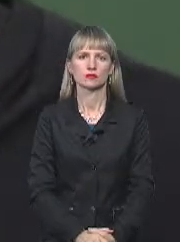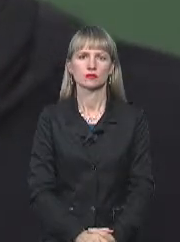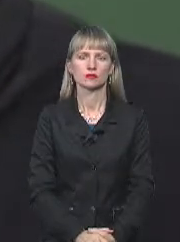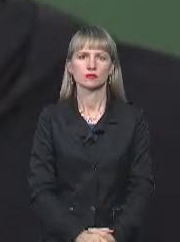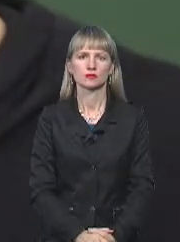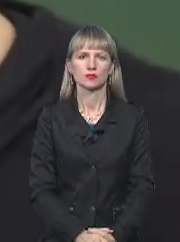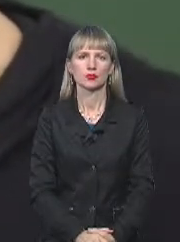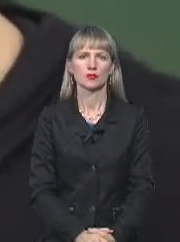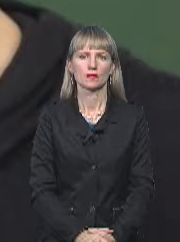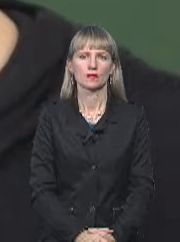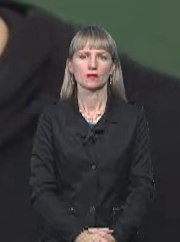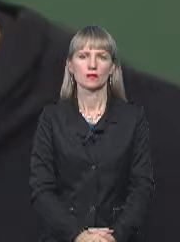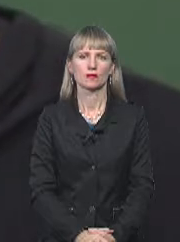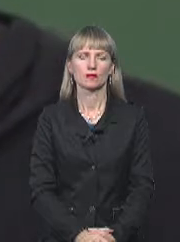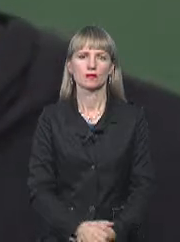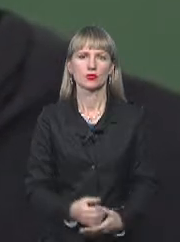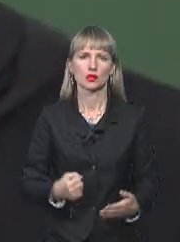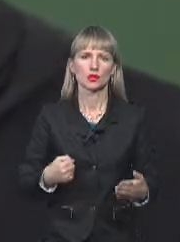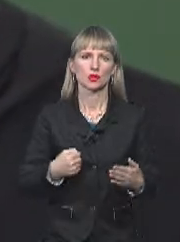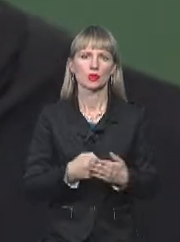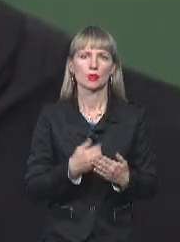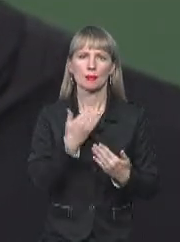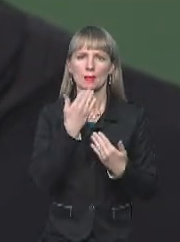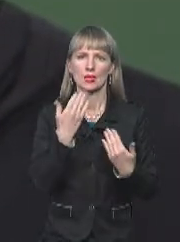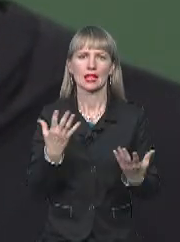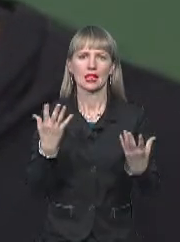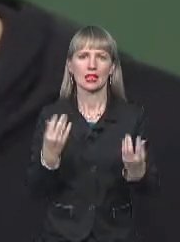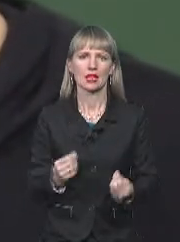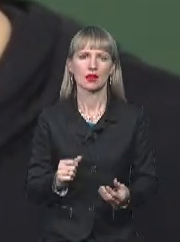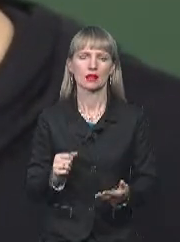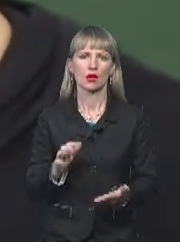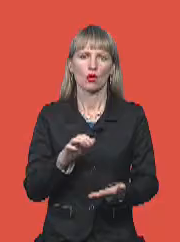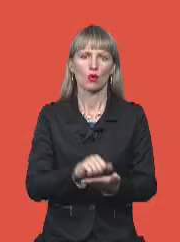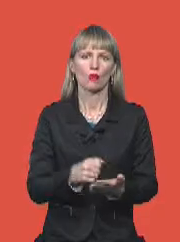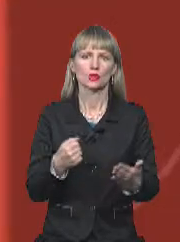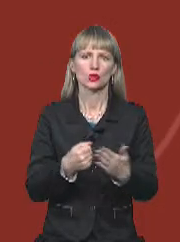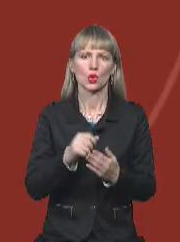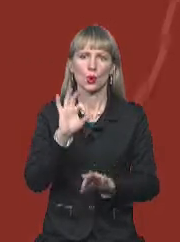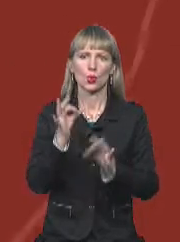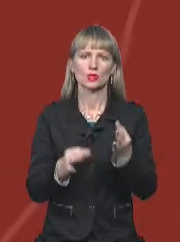42-го, вони продовжались буквально до самих останніх днів окупації, до осені 43-го.